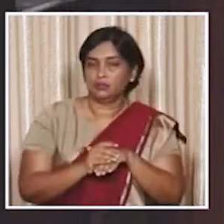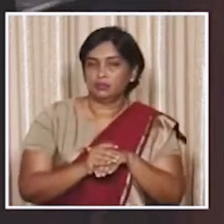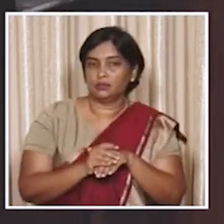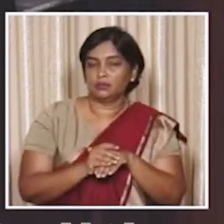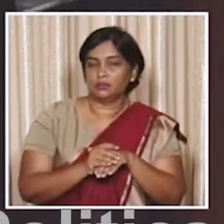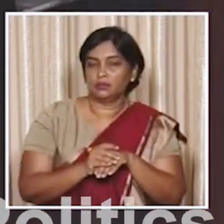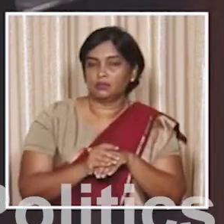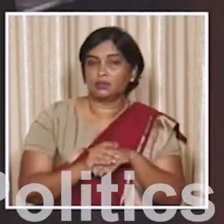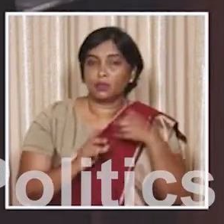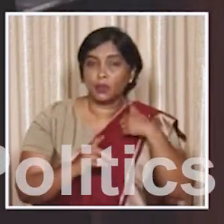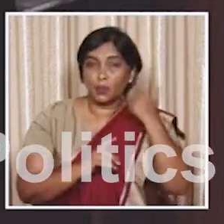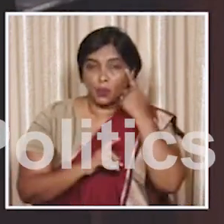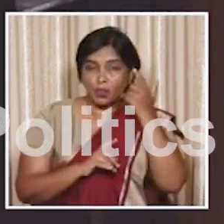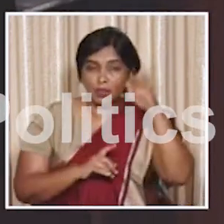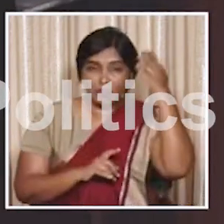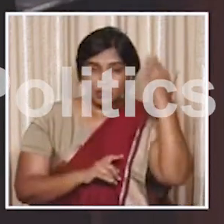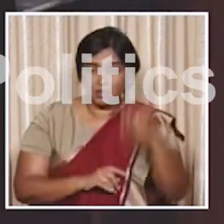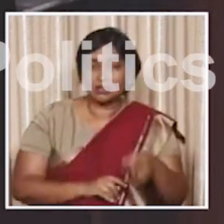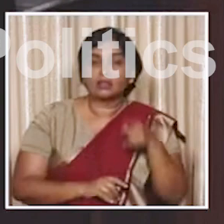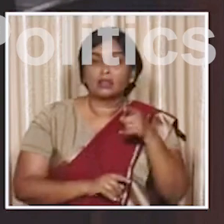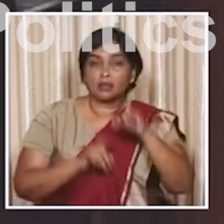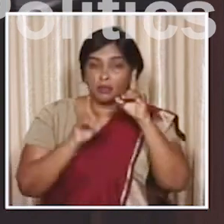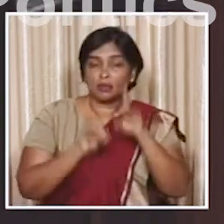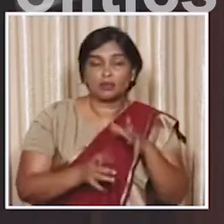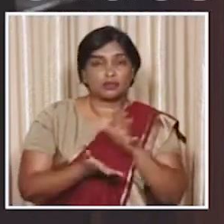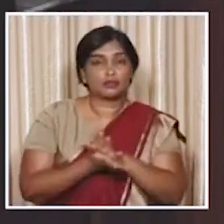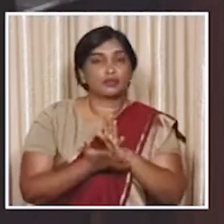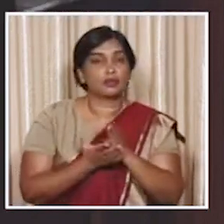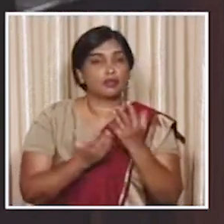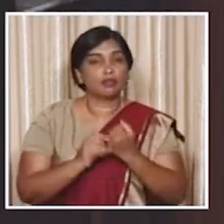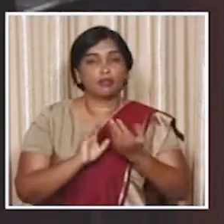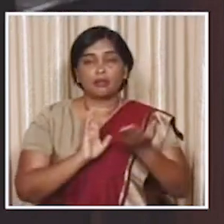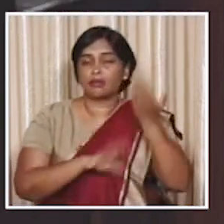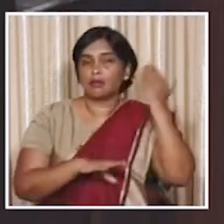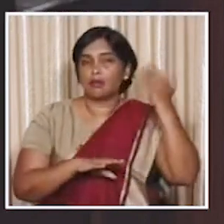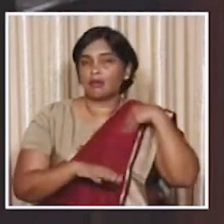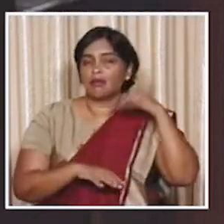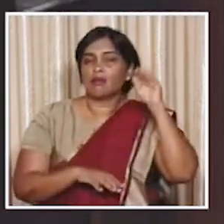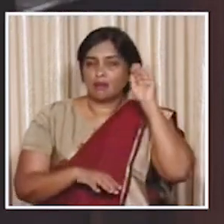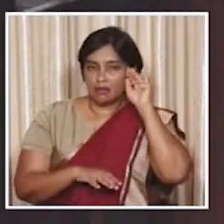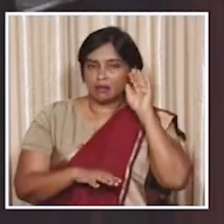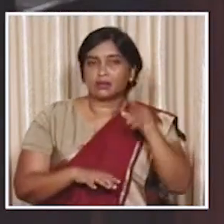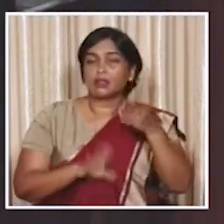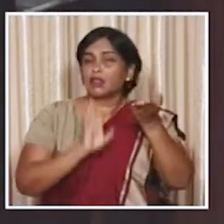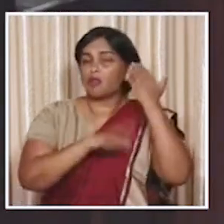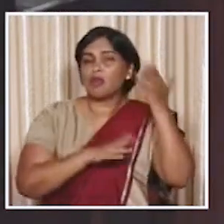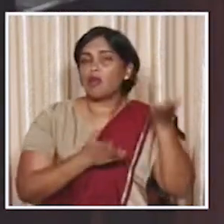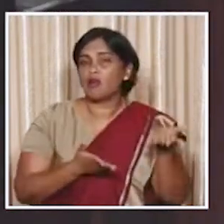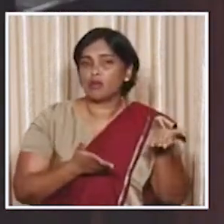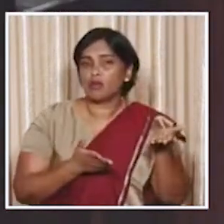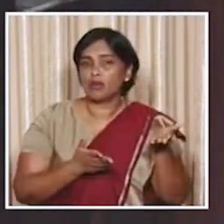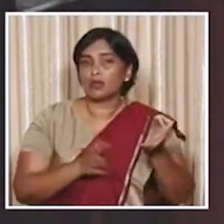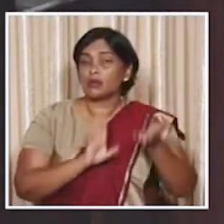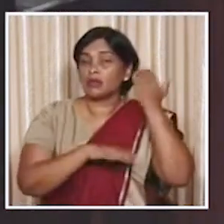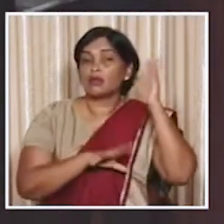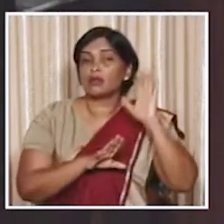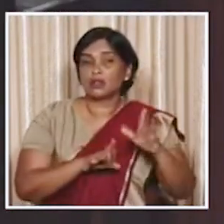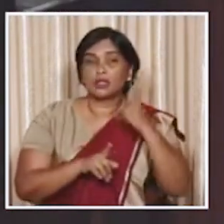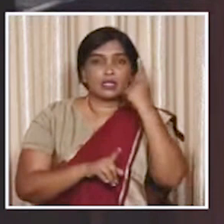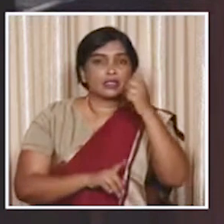තමන් දන්න කියන කෙනෙක් මරනම එවැනි තෘප්තියක් ලබන ඉතිහාසයක් අපි අහලා තියෙනවා. මොකද්ද ඒ ඉතිහාසය? ඒ ඉතිහාසය